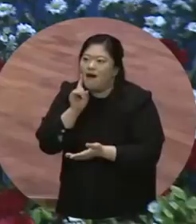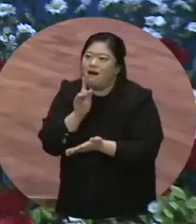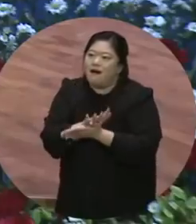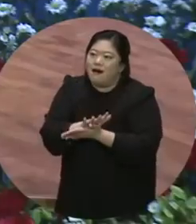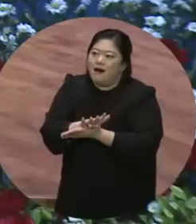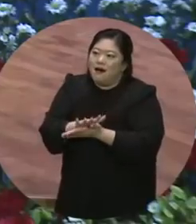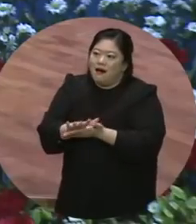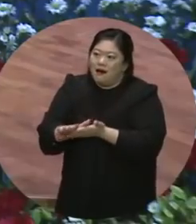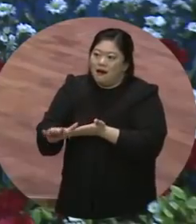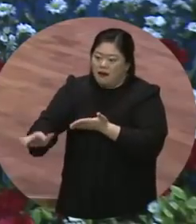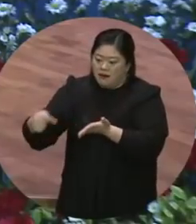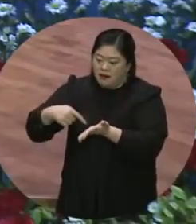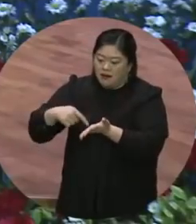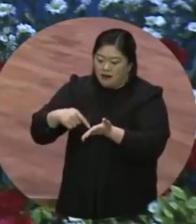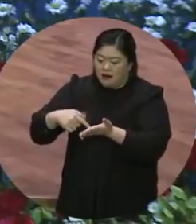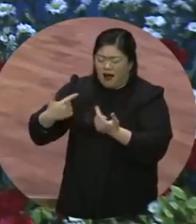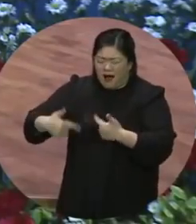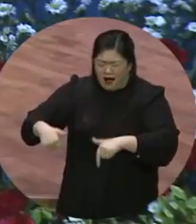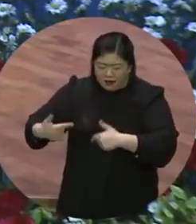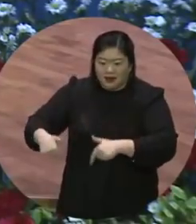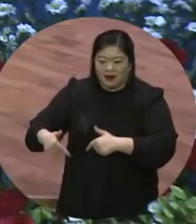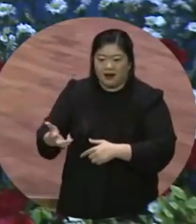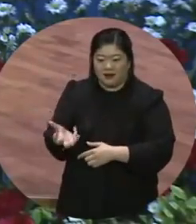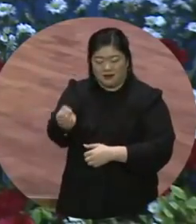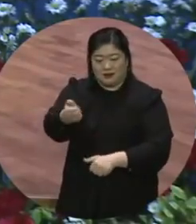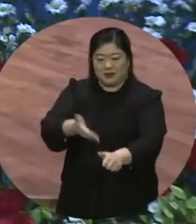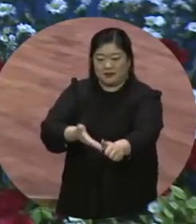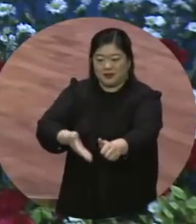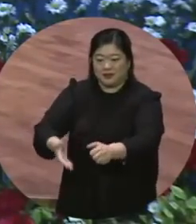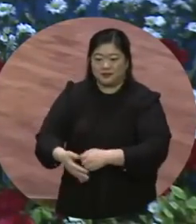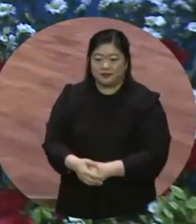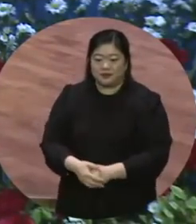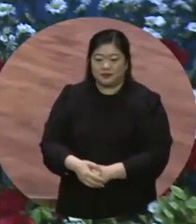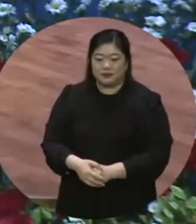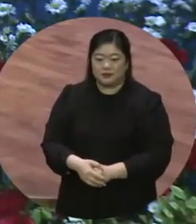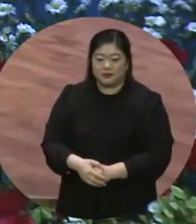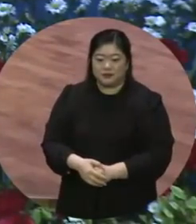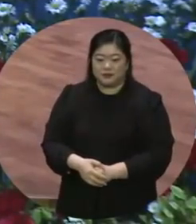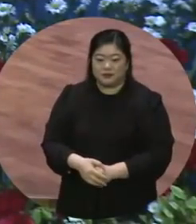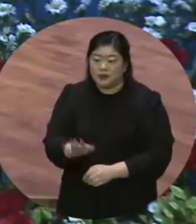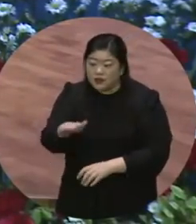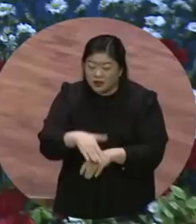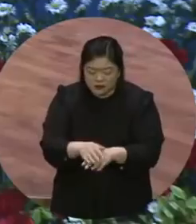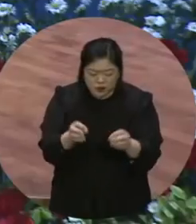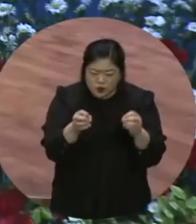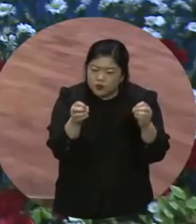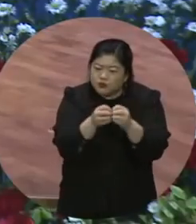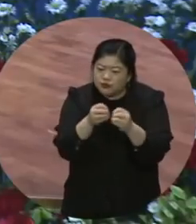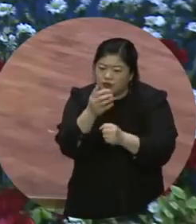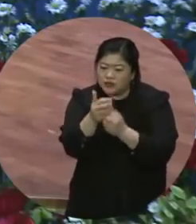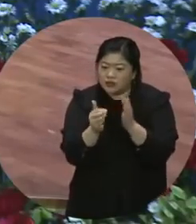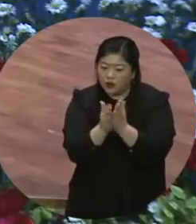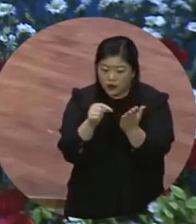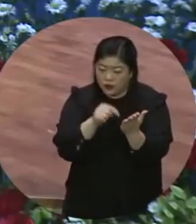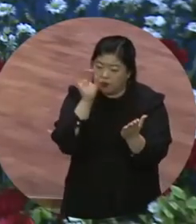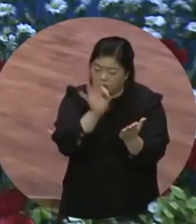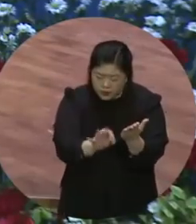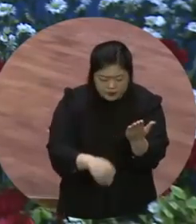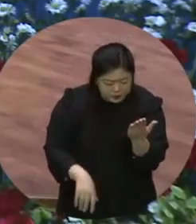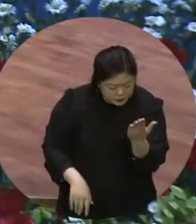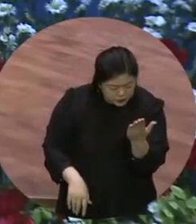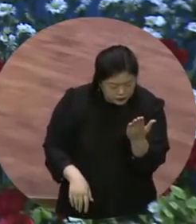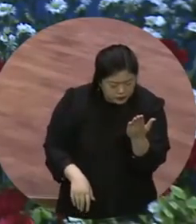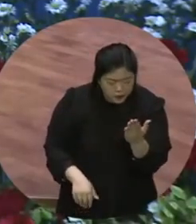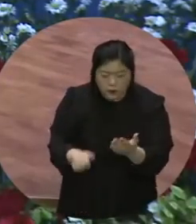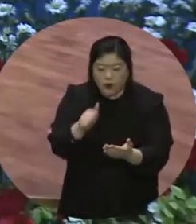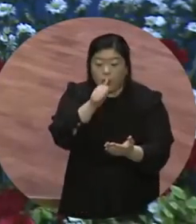해방된 기쁨이 있기를 바랍니다. 그런데 이런 말씀을 잘 보면 한 가지 공통된 특징이 있어요. 그게 뭐냐? 바로